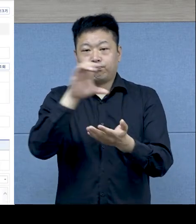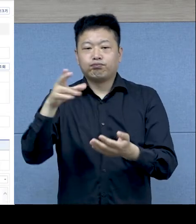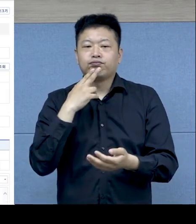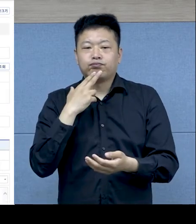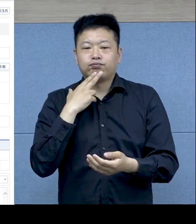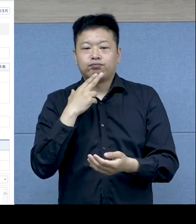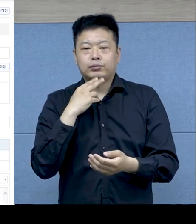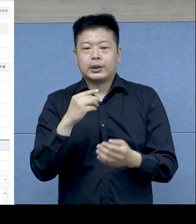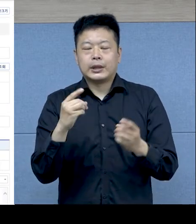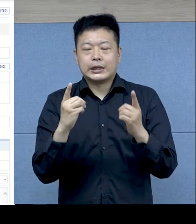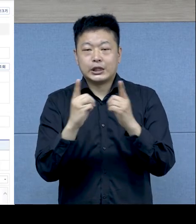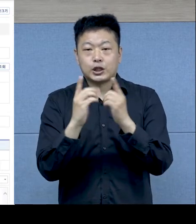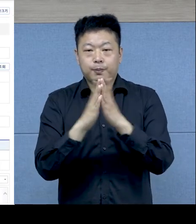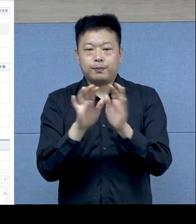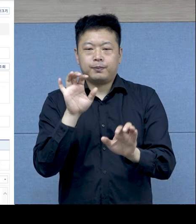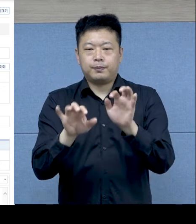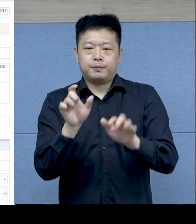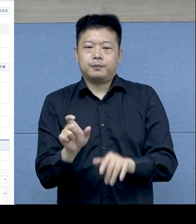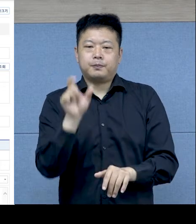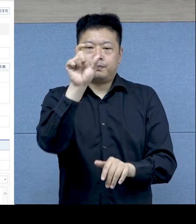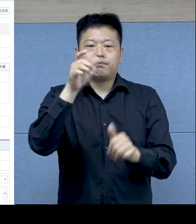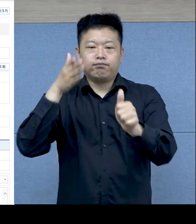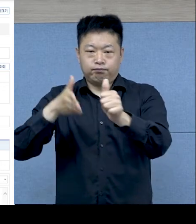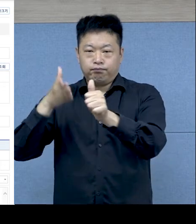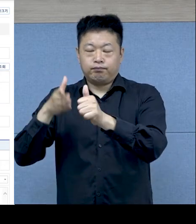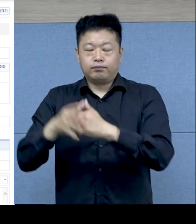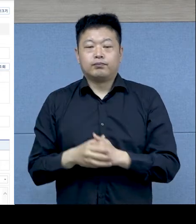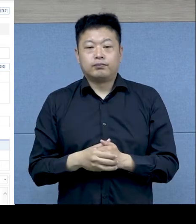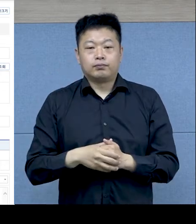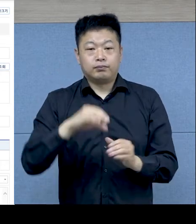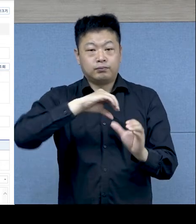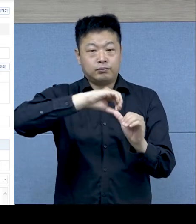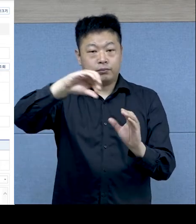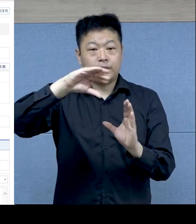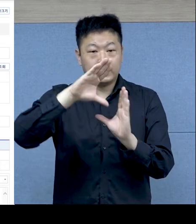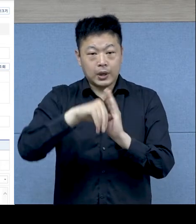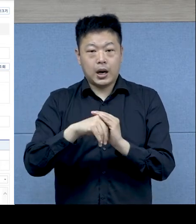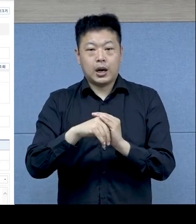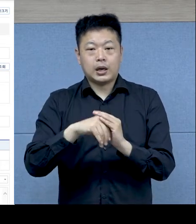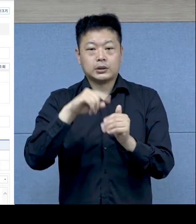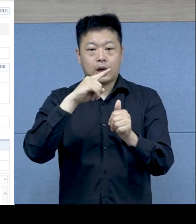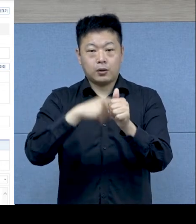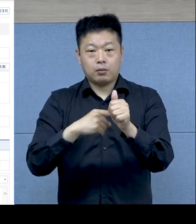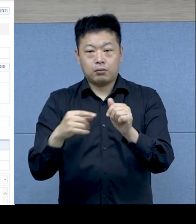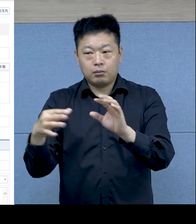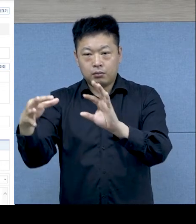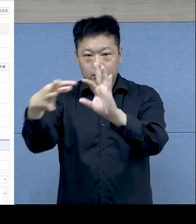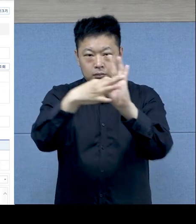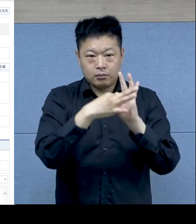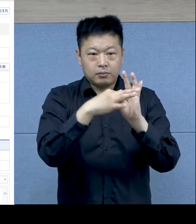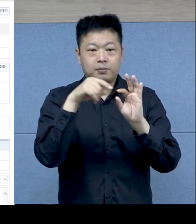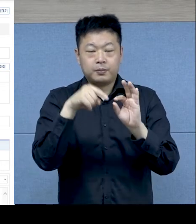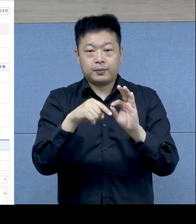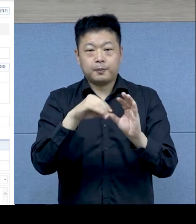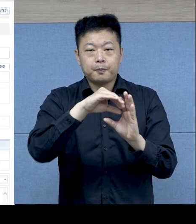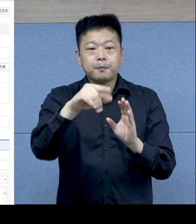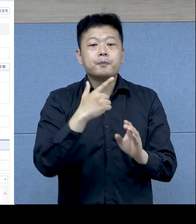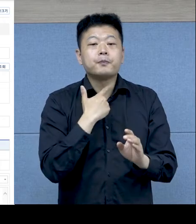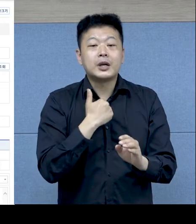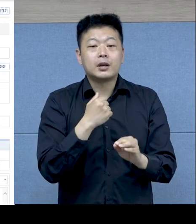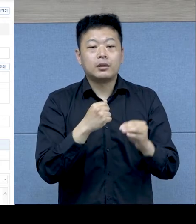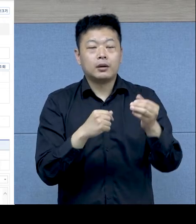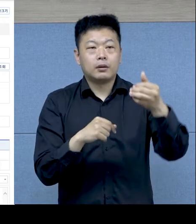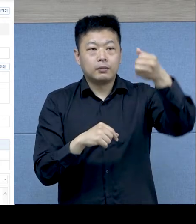입력을 해주셔야 되는데요. 출금 계좌를 등록했으니 요거는 자동으로 이제 보여지고요.